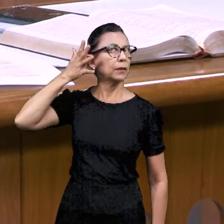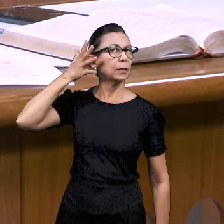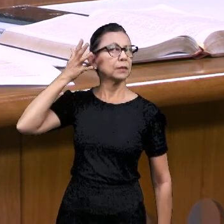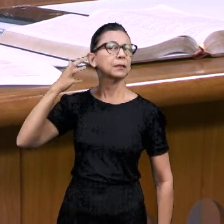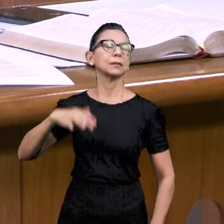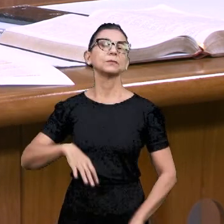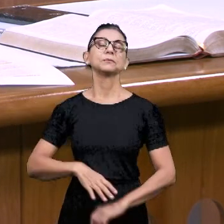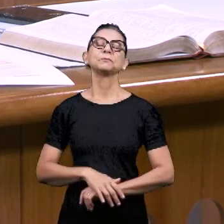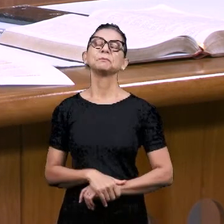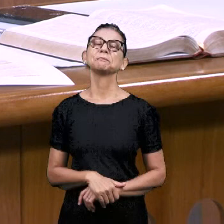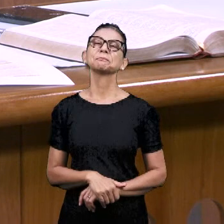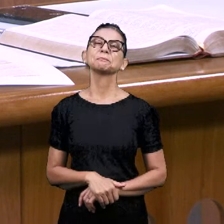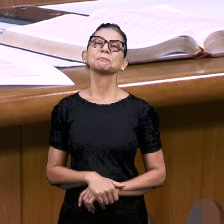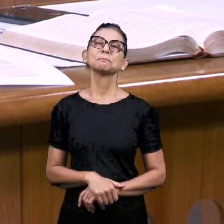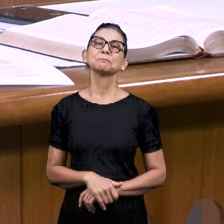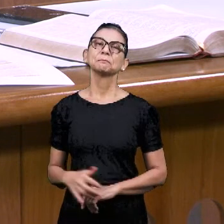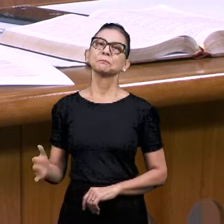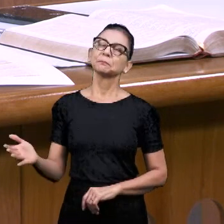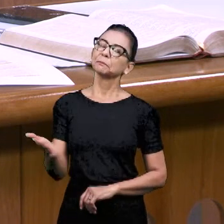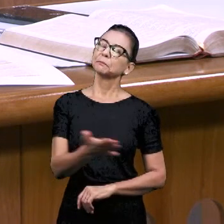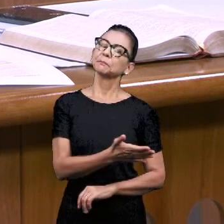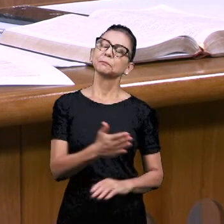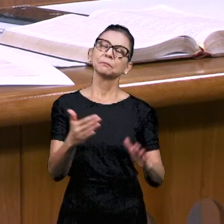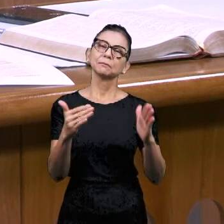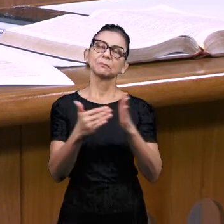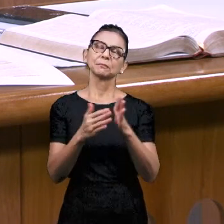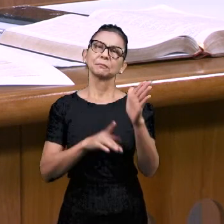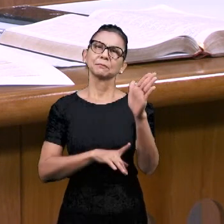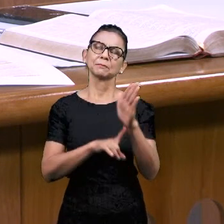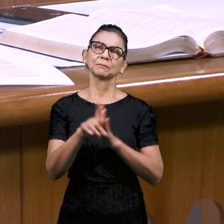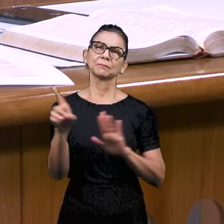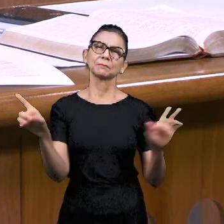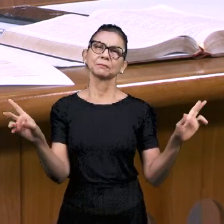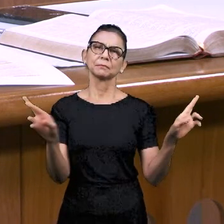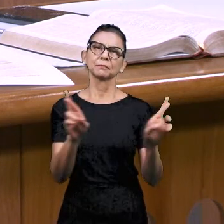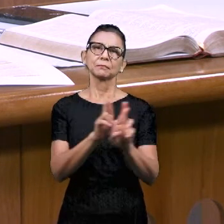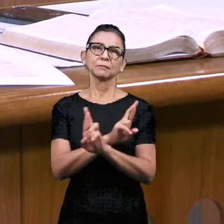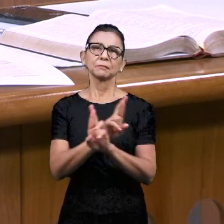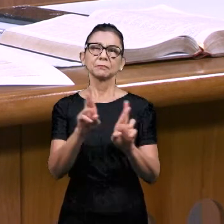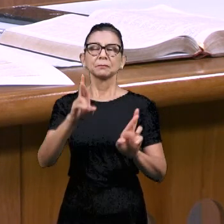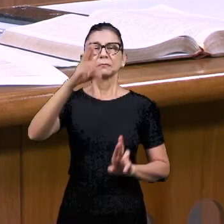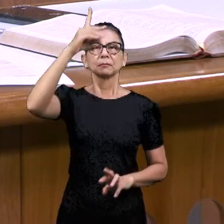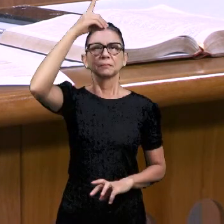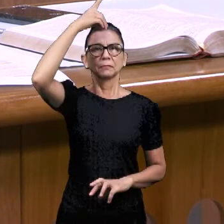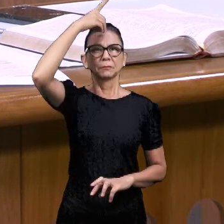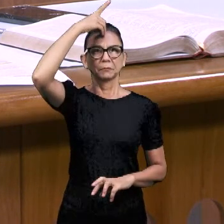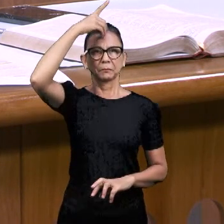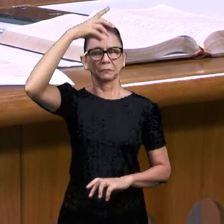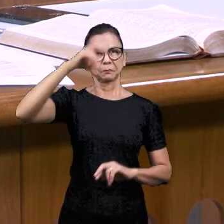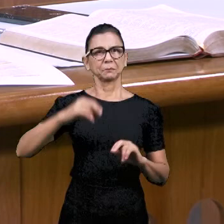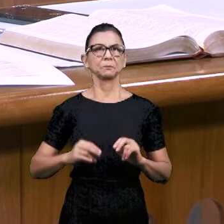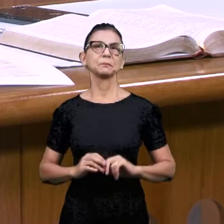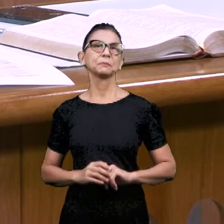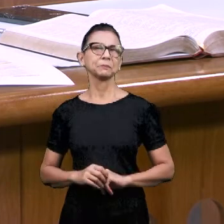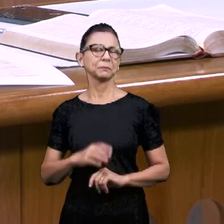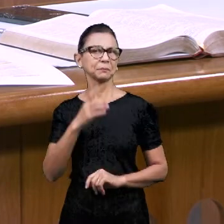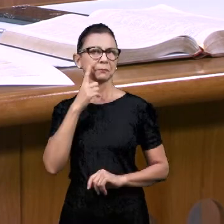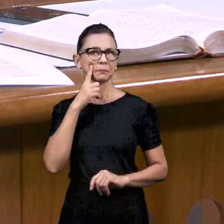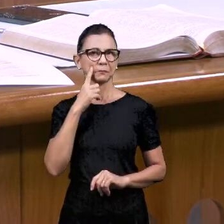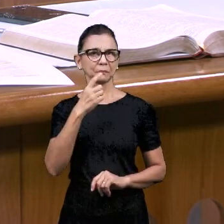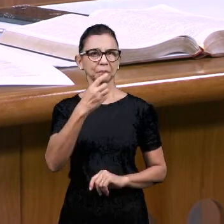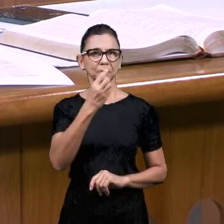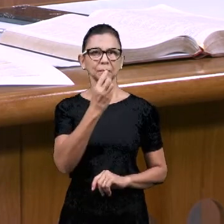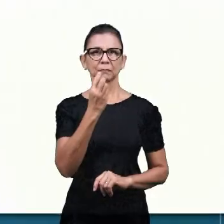à Brasilia. Notre dernière question liée au don spirituel, c'est la